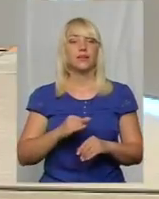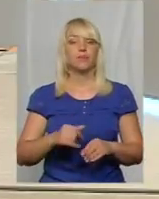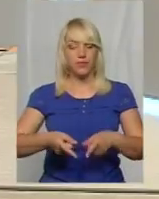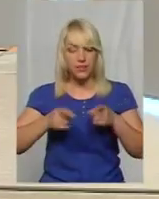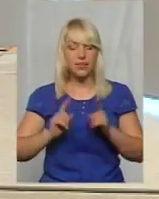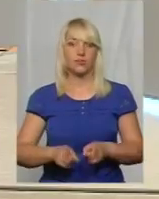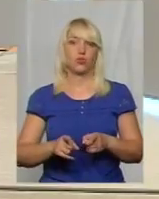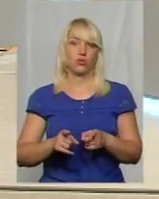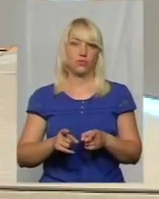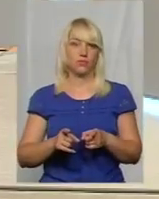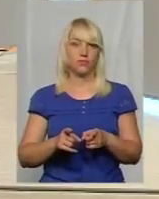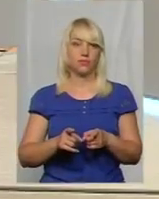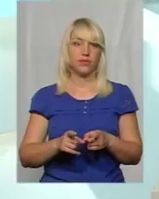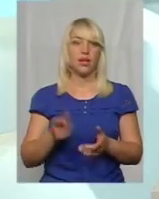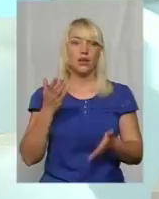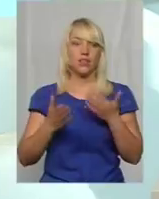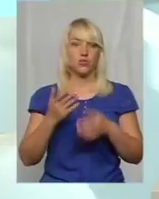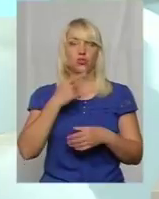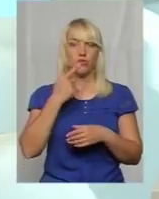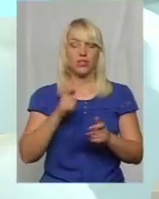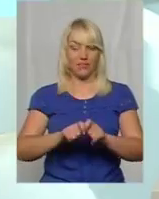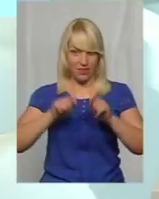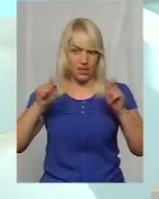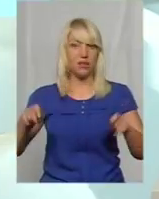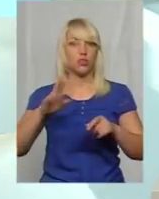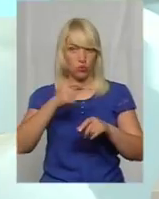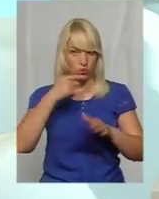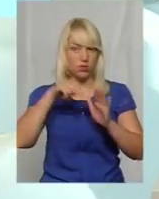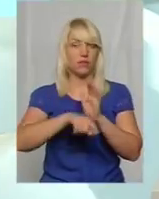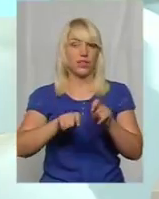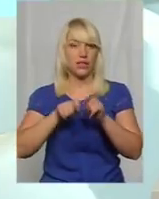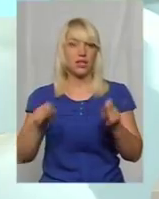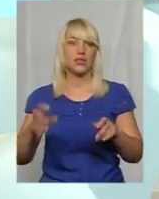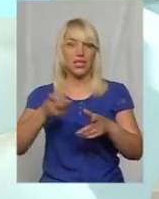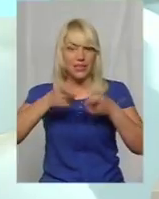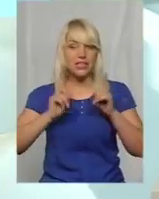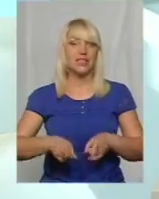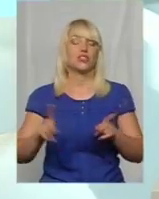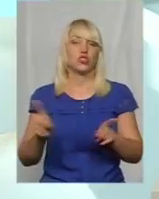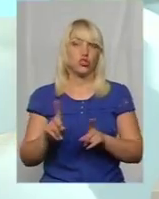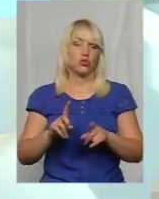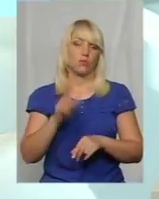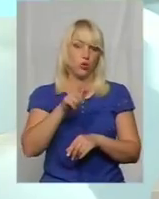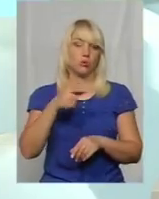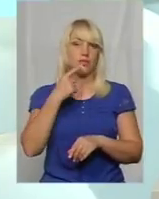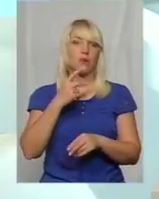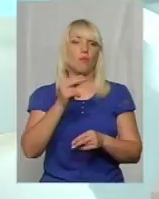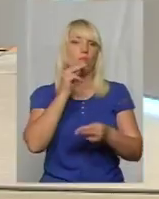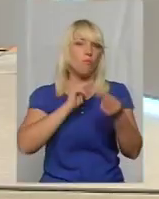Дійсно, якщо кажу, що відкритий, то відкритий. От. Ну і дійсно, щоб сказали, що